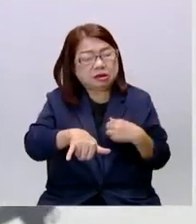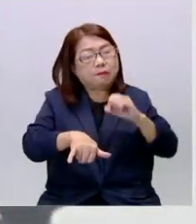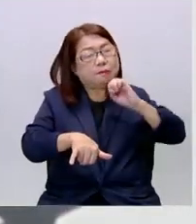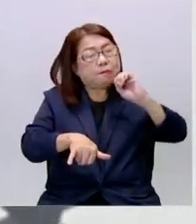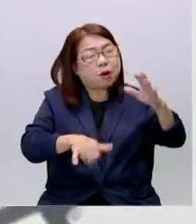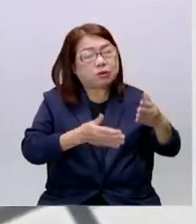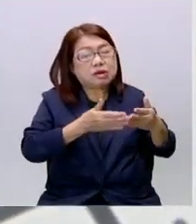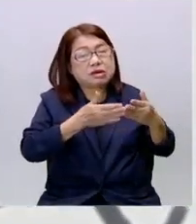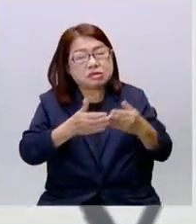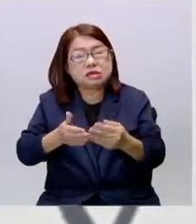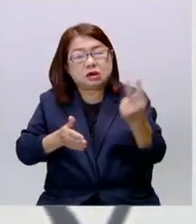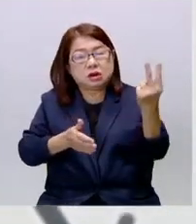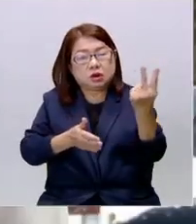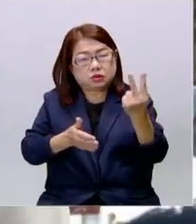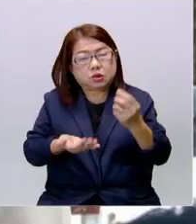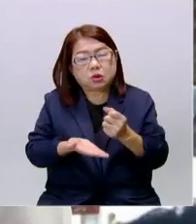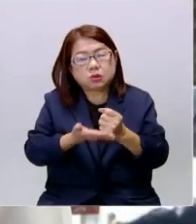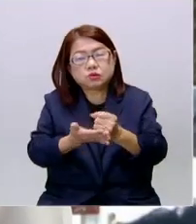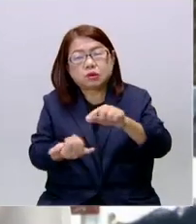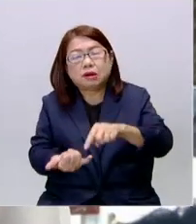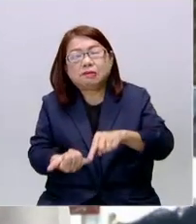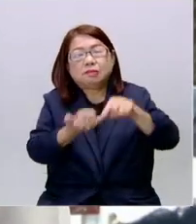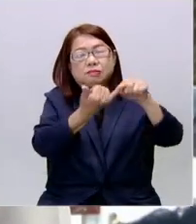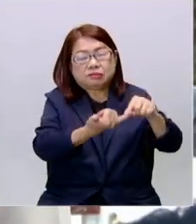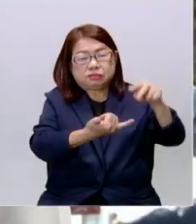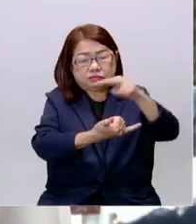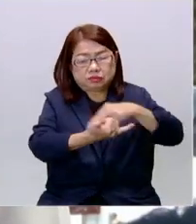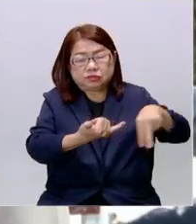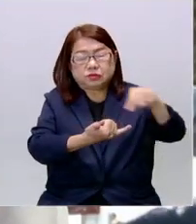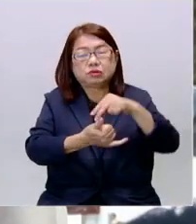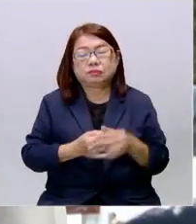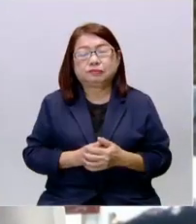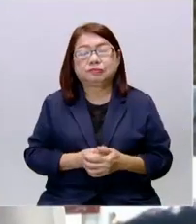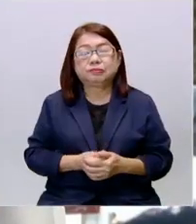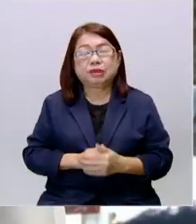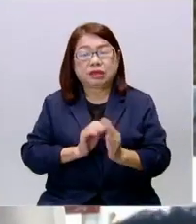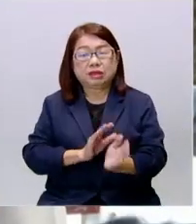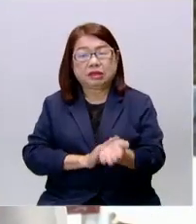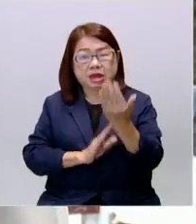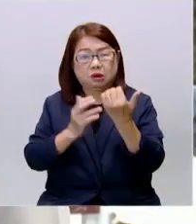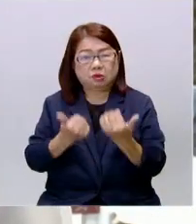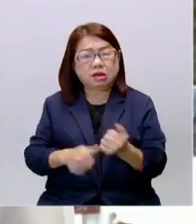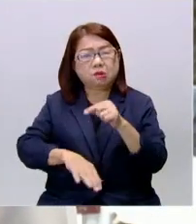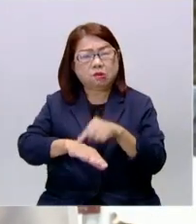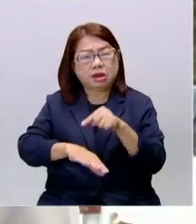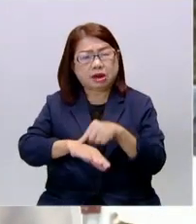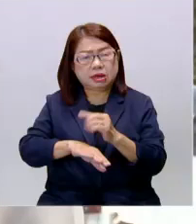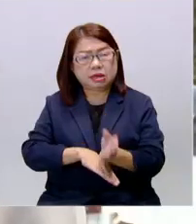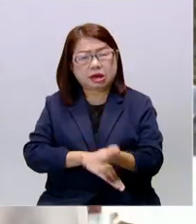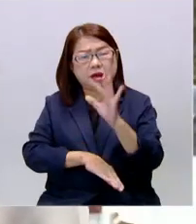ากสินเข้าไปนำร่างขึ้นมาตรวจสอบ ประมาณ 08:40 เช้านี้นะครับผมได้รับรายง